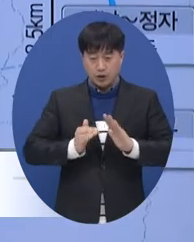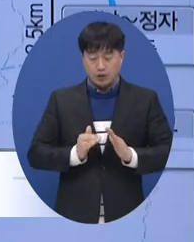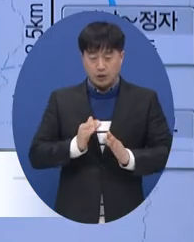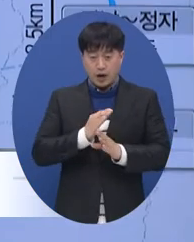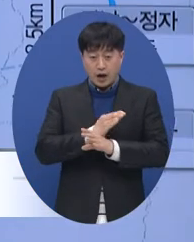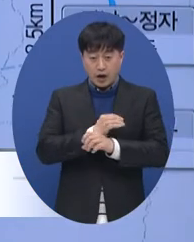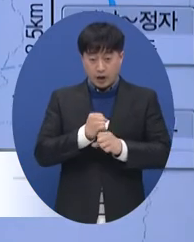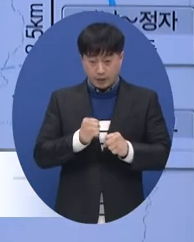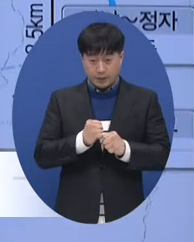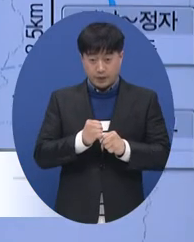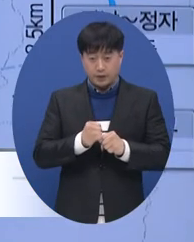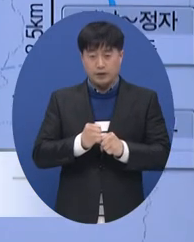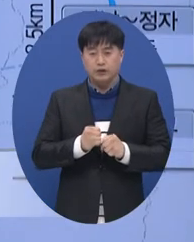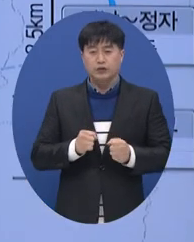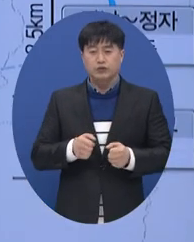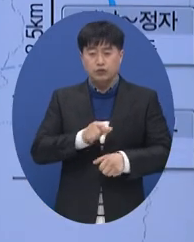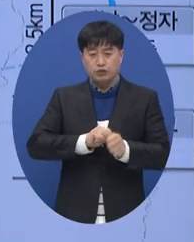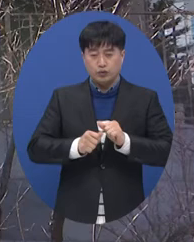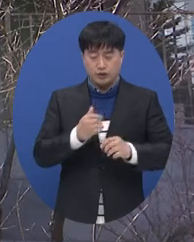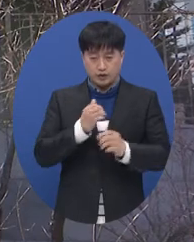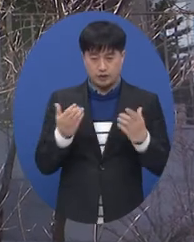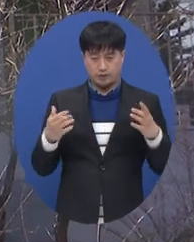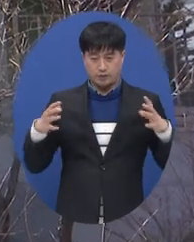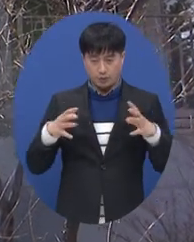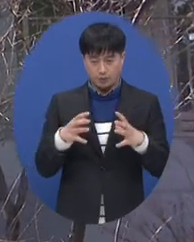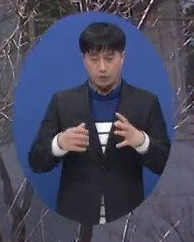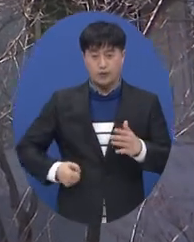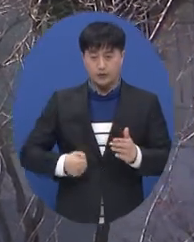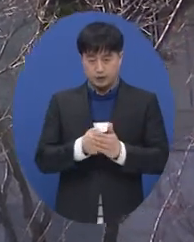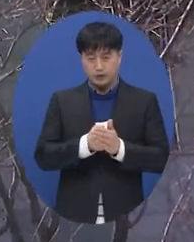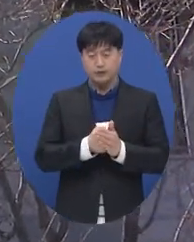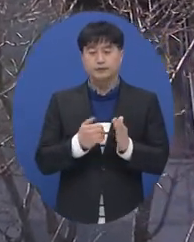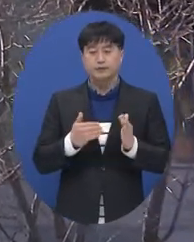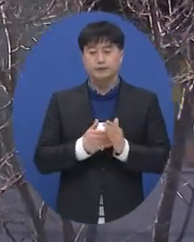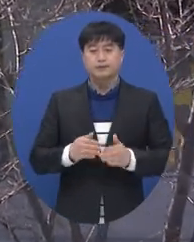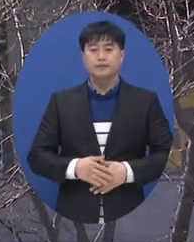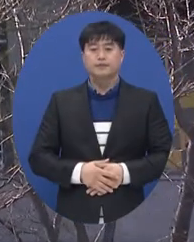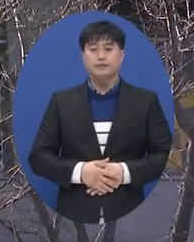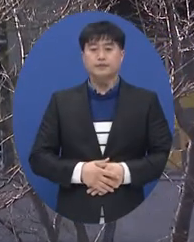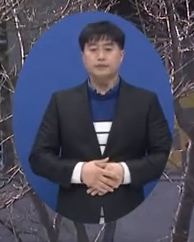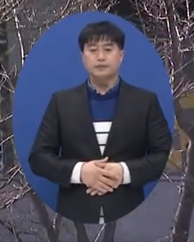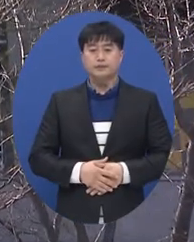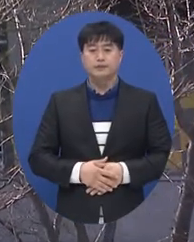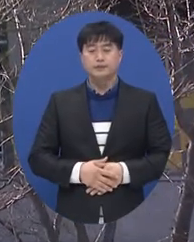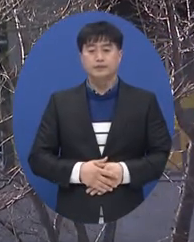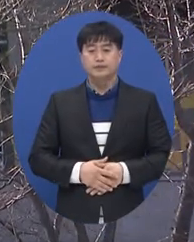적극 협력할 방침이라고 밝혔습니다. 경기지TV 최지연입니다.